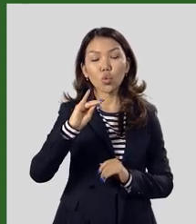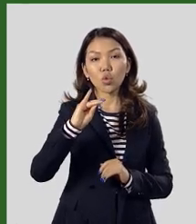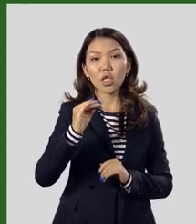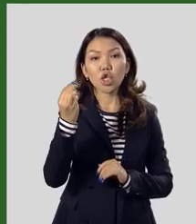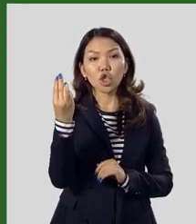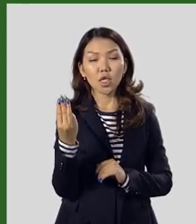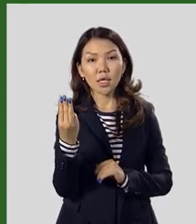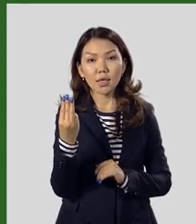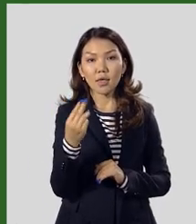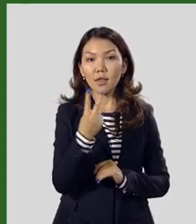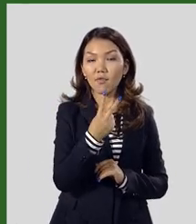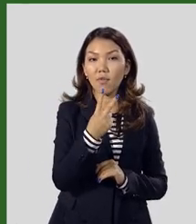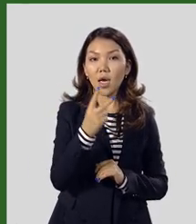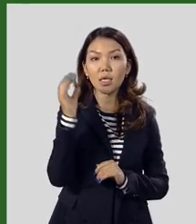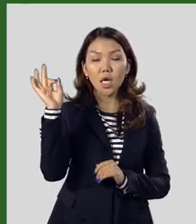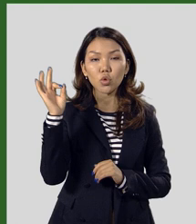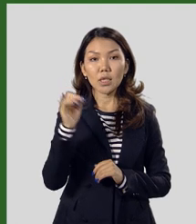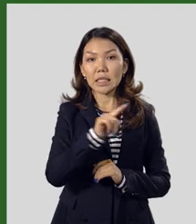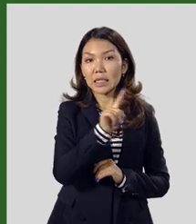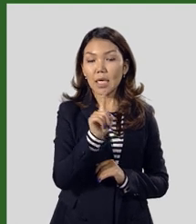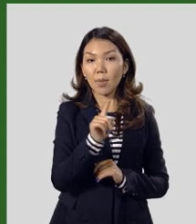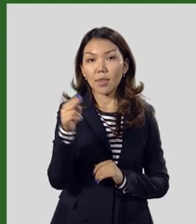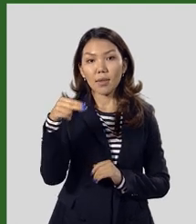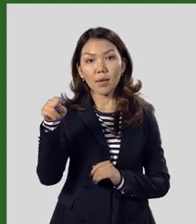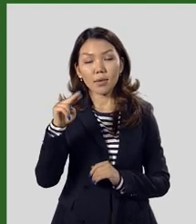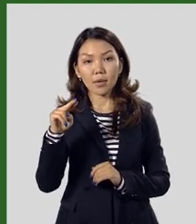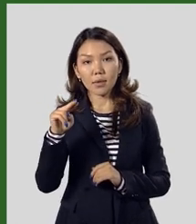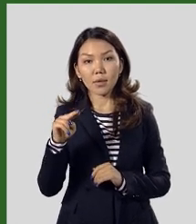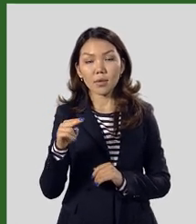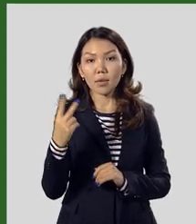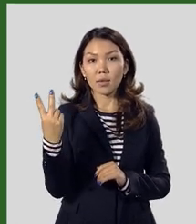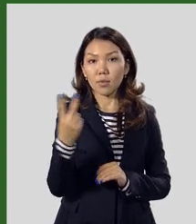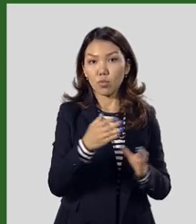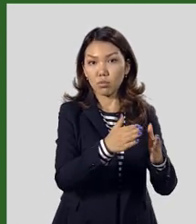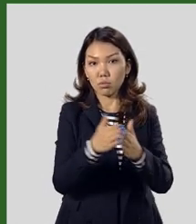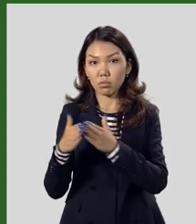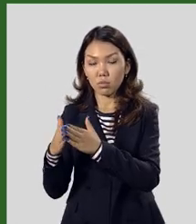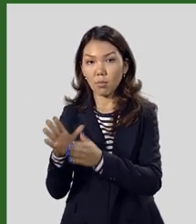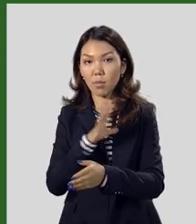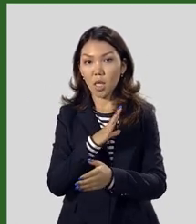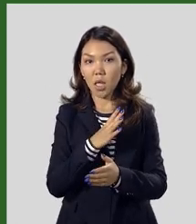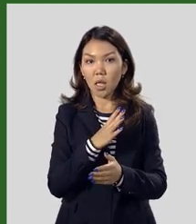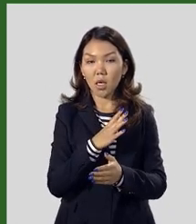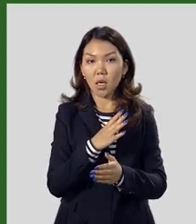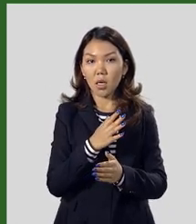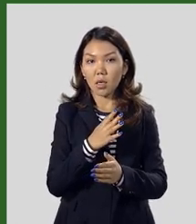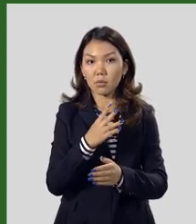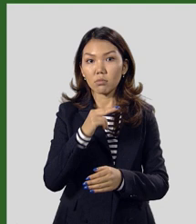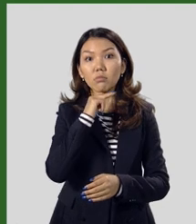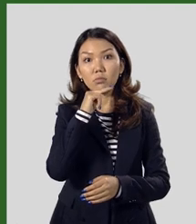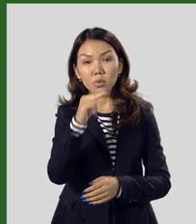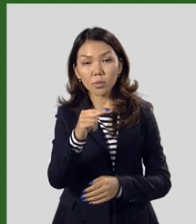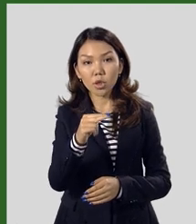2 градуса западной долготы с обоих судов была замечена Земля. Так писал об